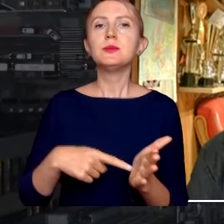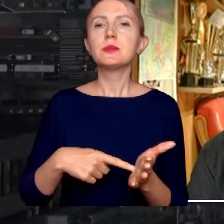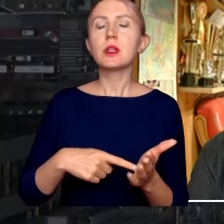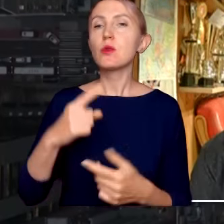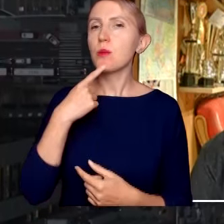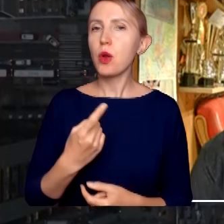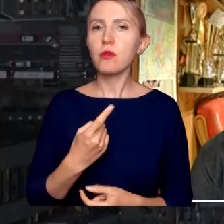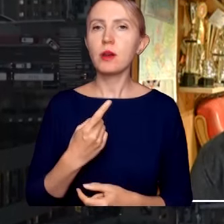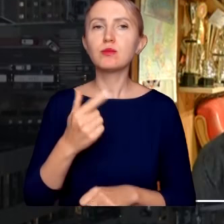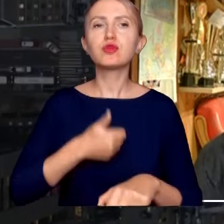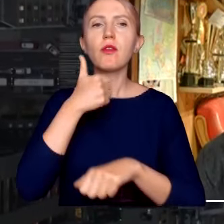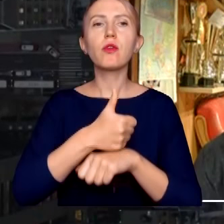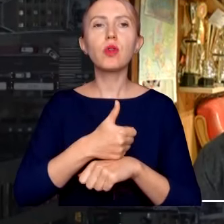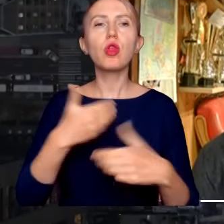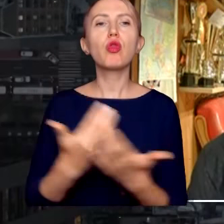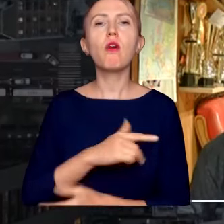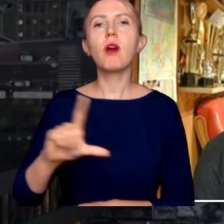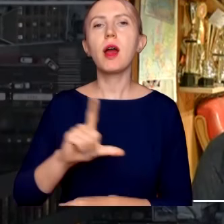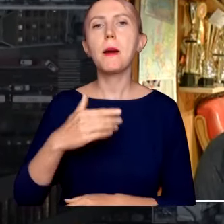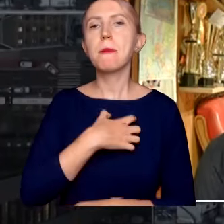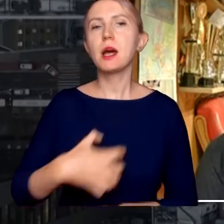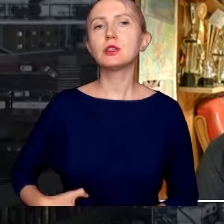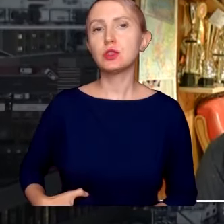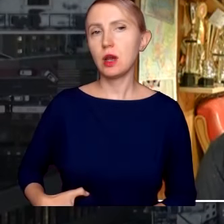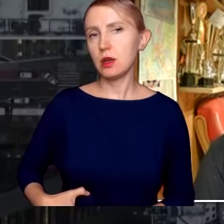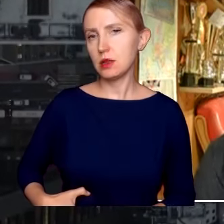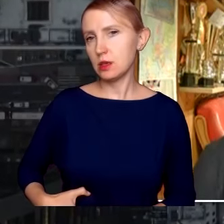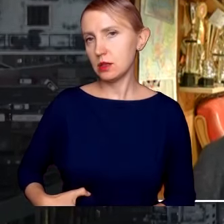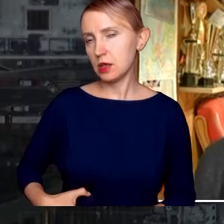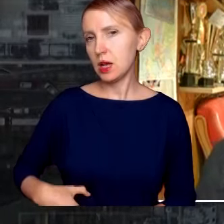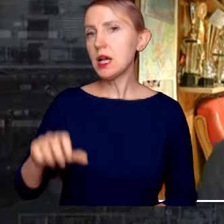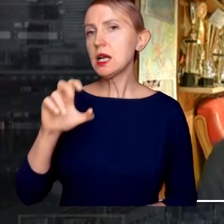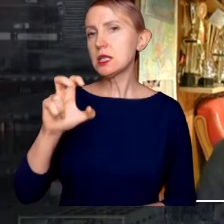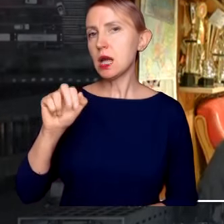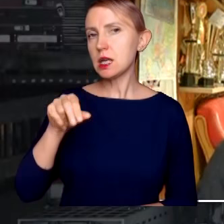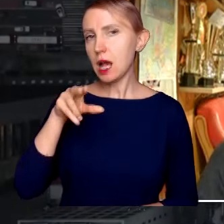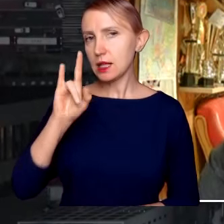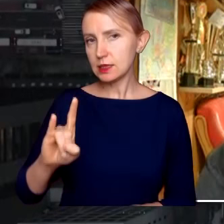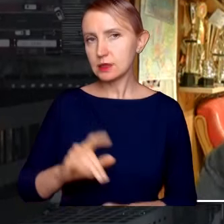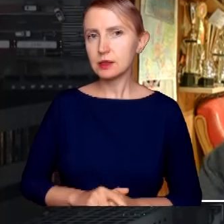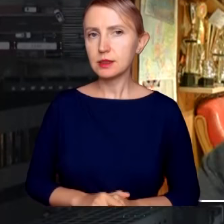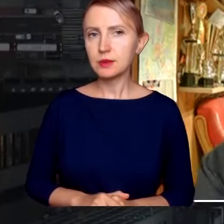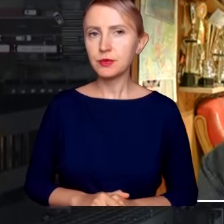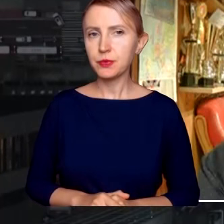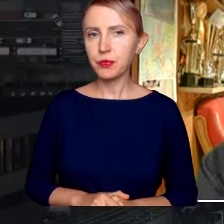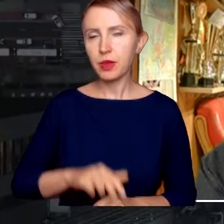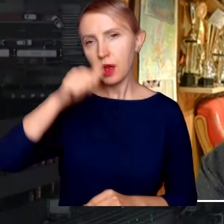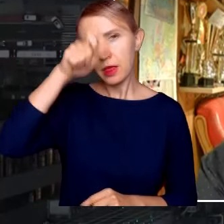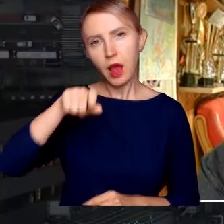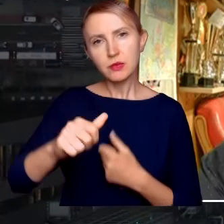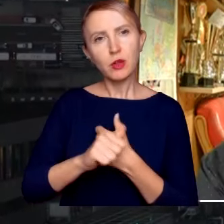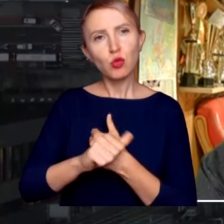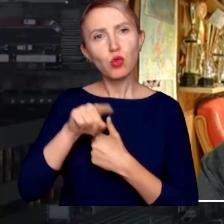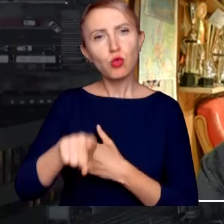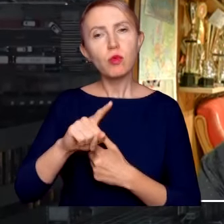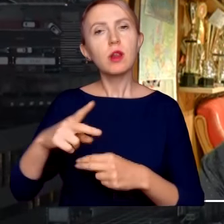słowa przewodniczącego Nowej Lewicy, marszałka Włodzimierza Czerzastego, ponieważ nazwa tego dokumentu jest